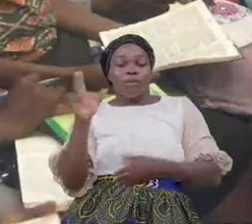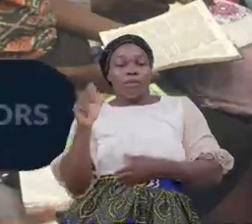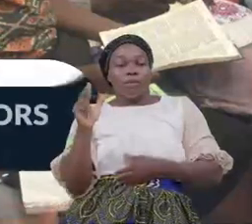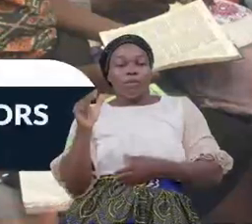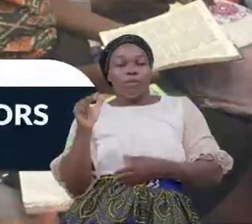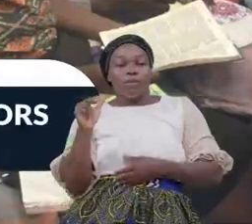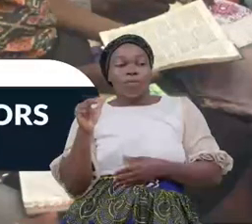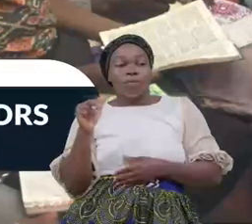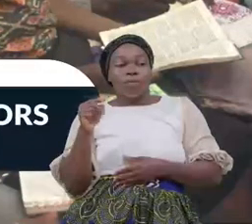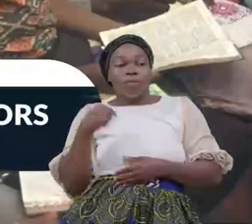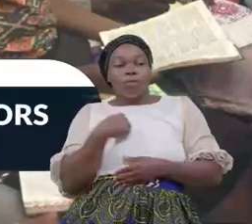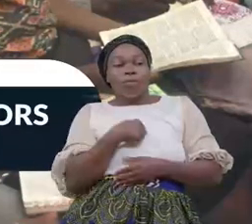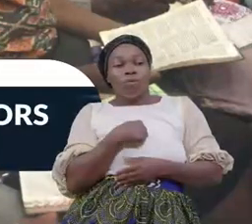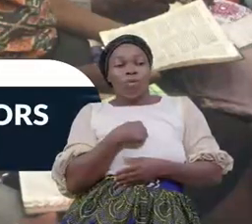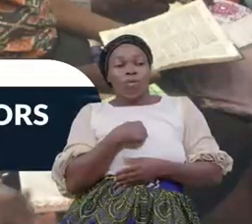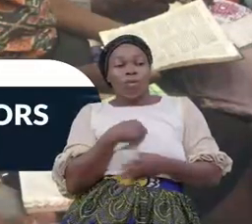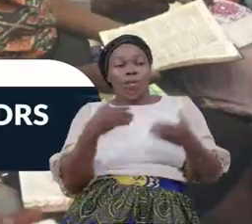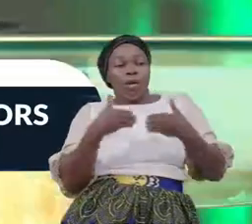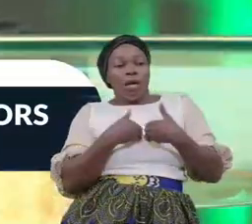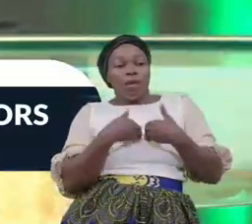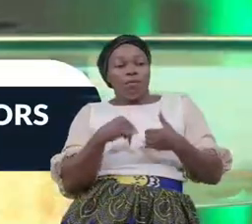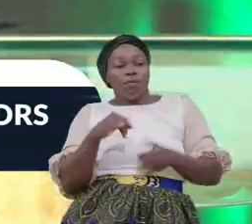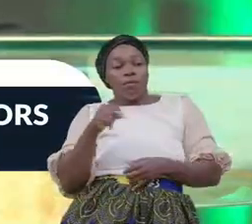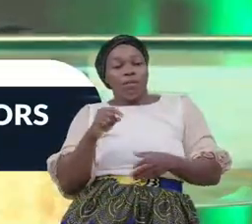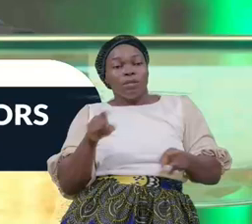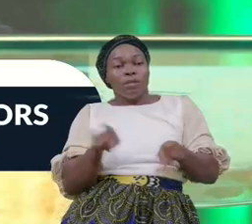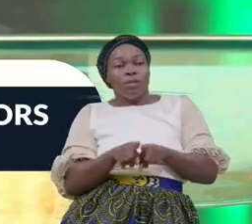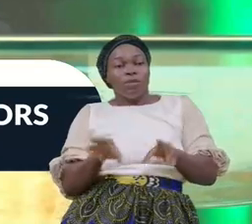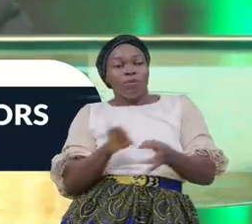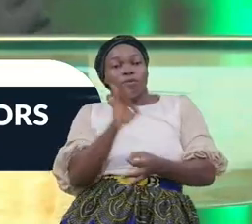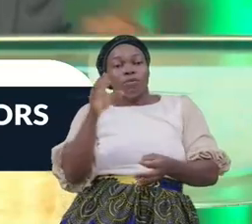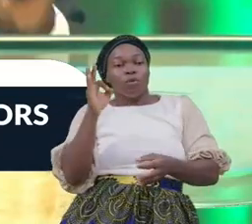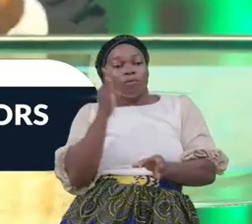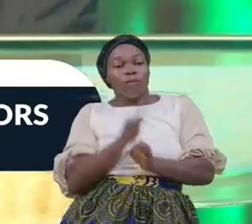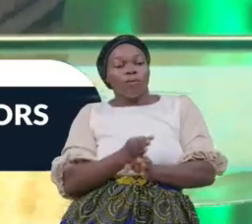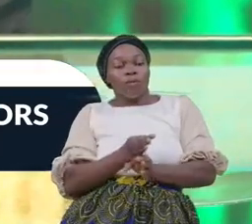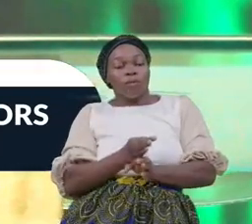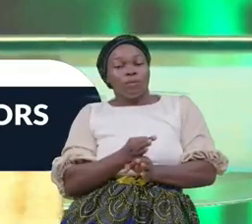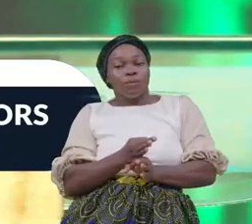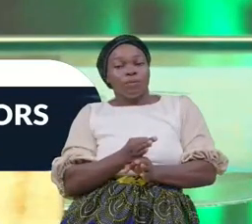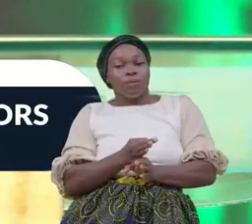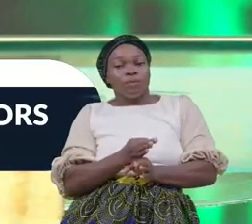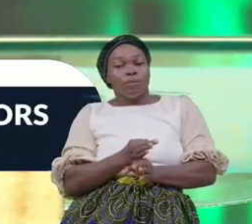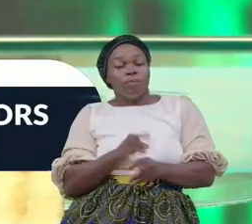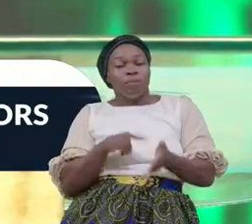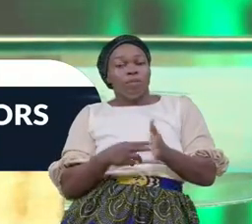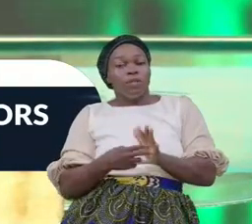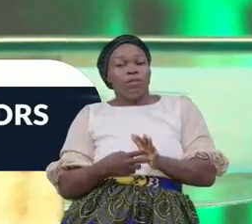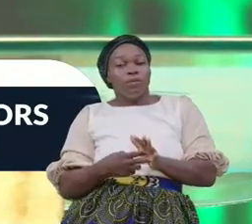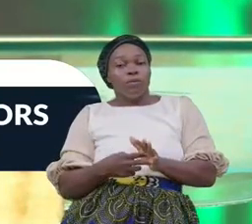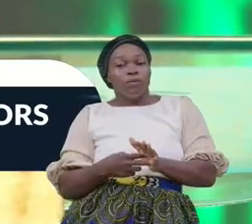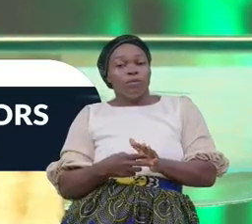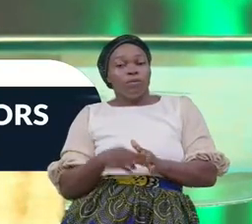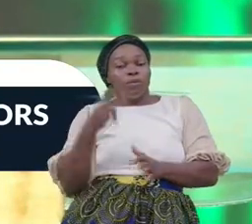De Corinthiens 4, le verset 13. Et comme nous avons le même esprit de foi, qu'est-ce que cela veut dire? Et on dit que